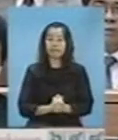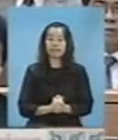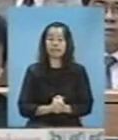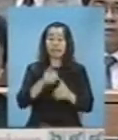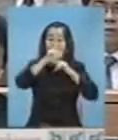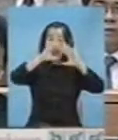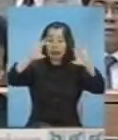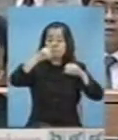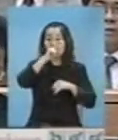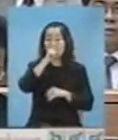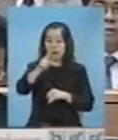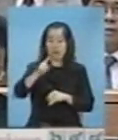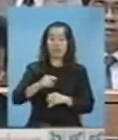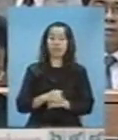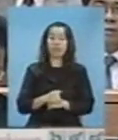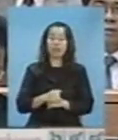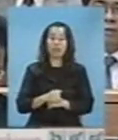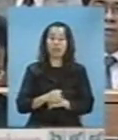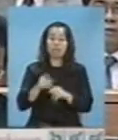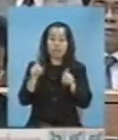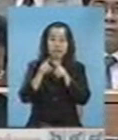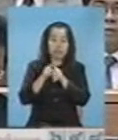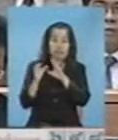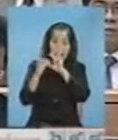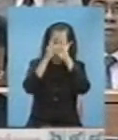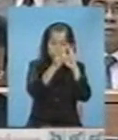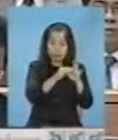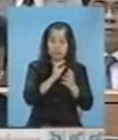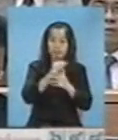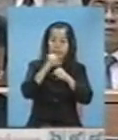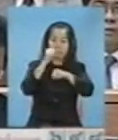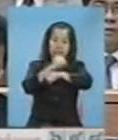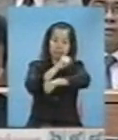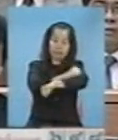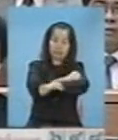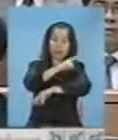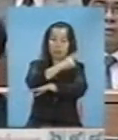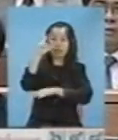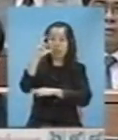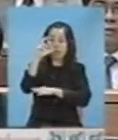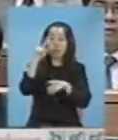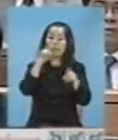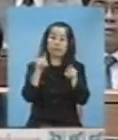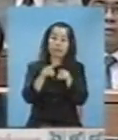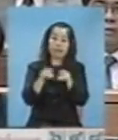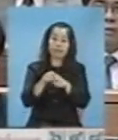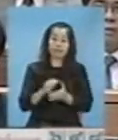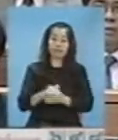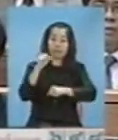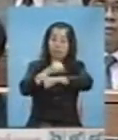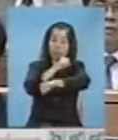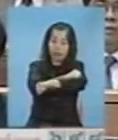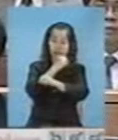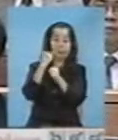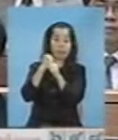อกเหมือนกับกรณีเดียวกันกับเรื่องค่าแรงขั้นต่ำเรื่องค่าแรงขั้นต่